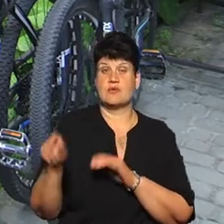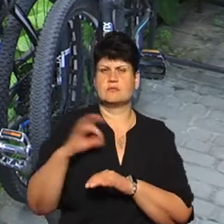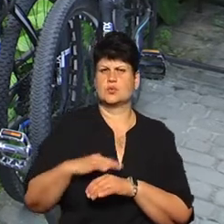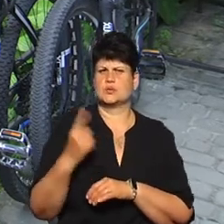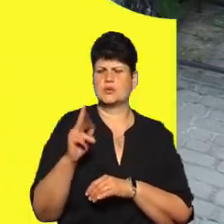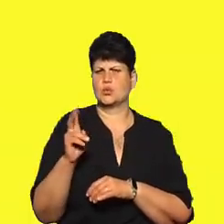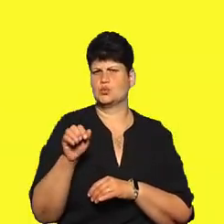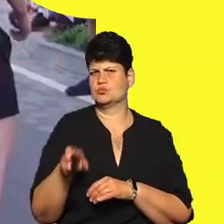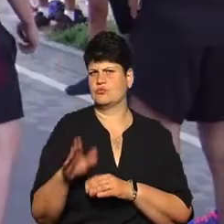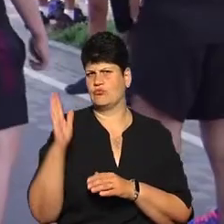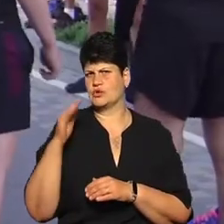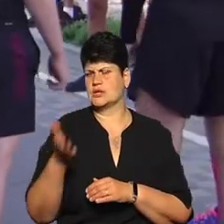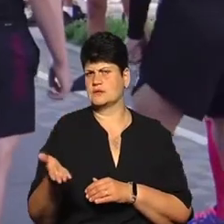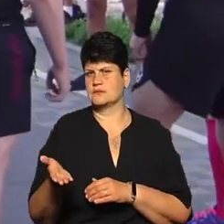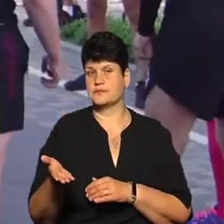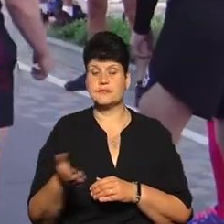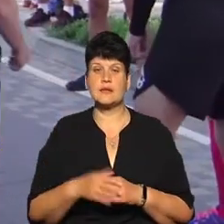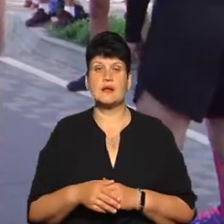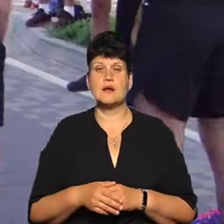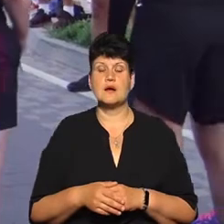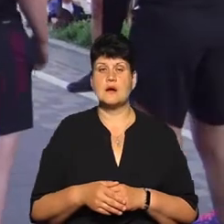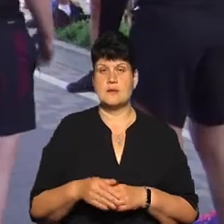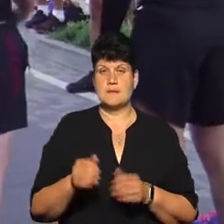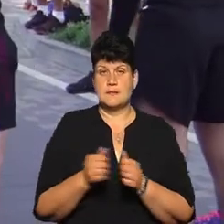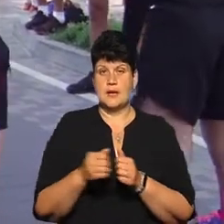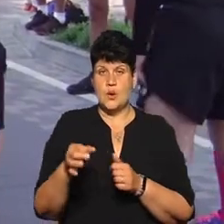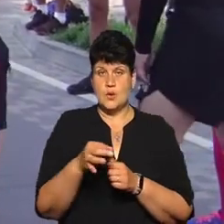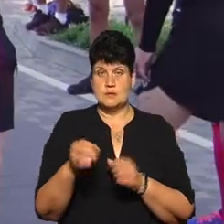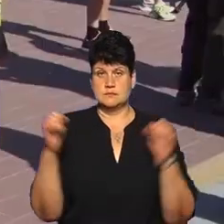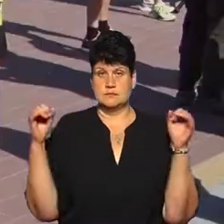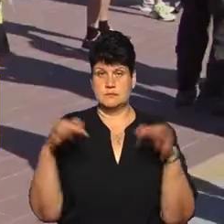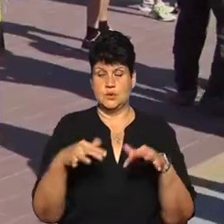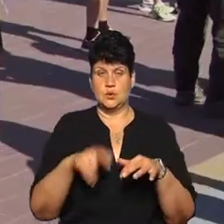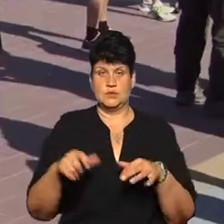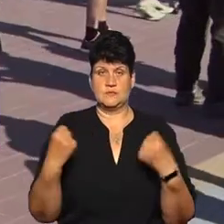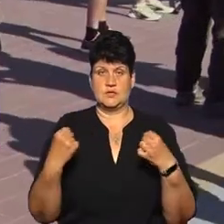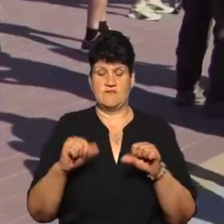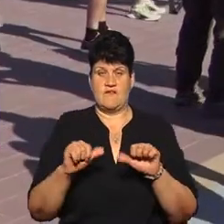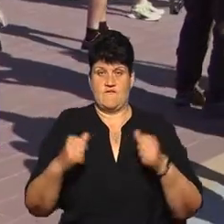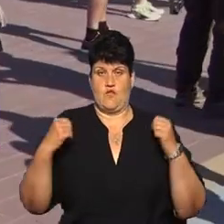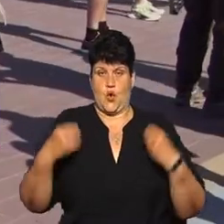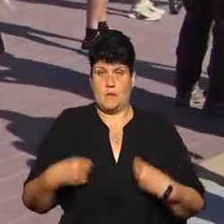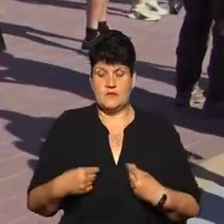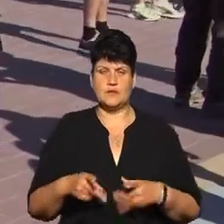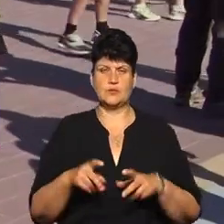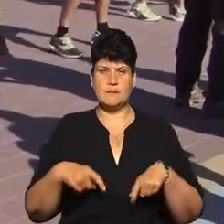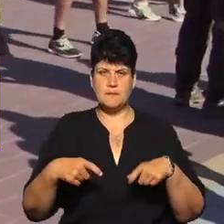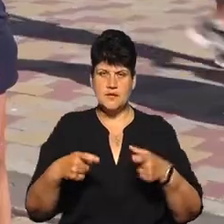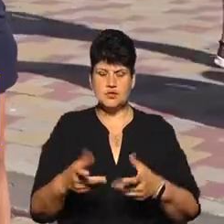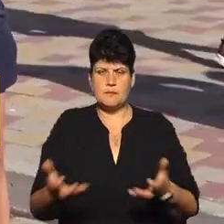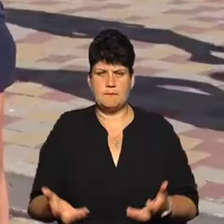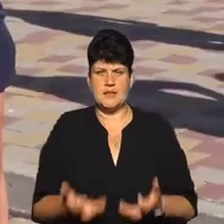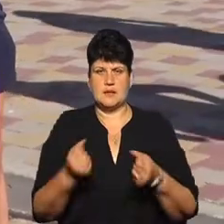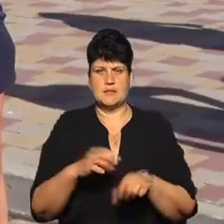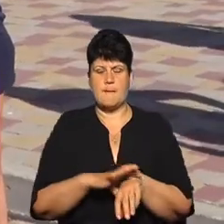води. На набережній Тернопільського ставу збираються люди у спортивній формі. Вони бігтимуть, щоб підтримати полонених та